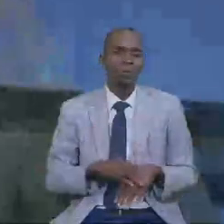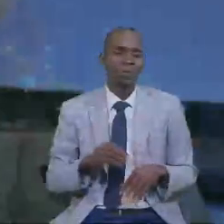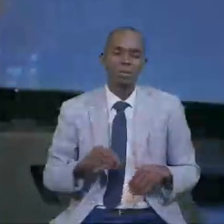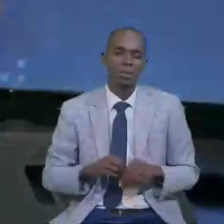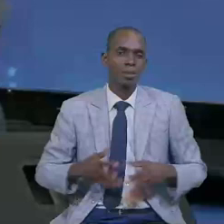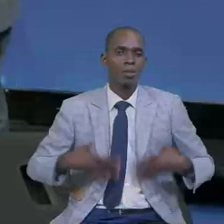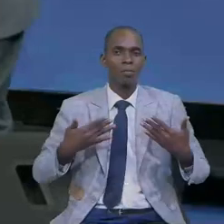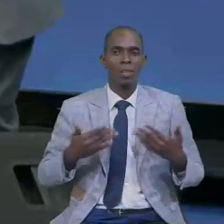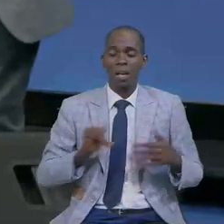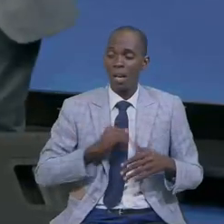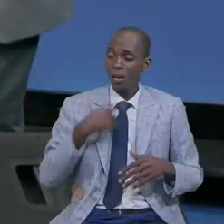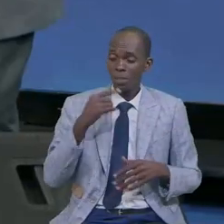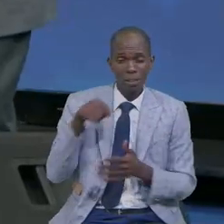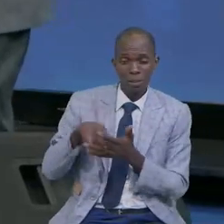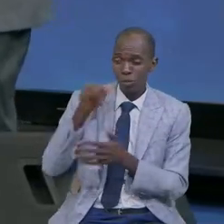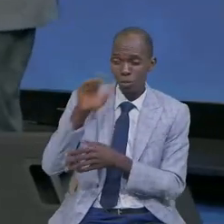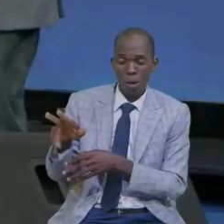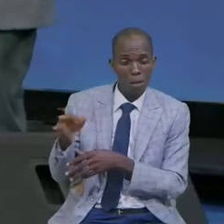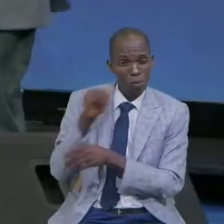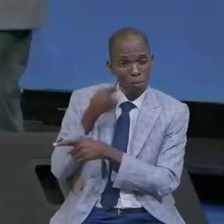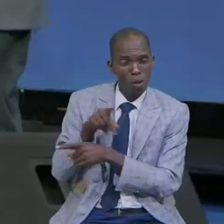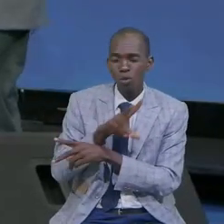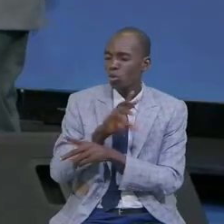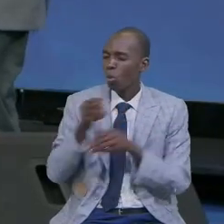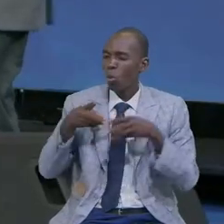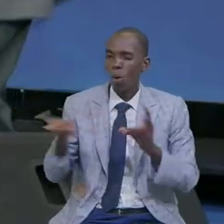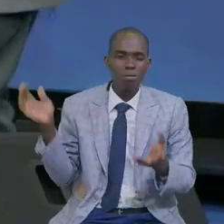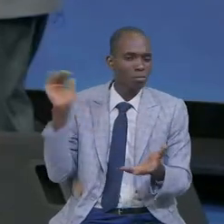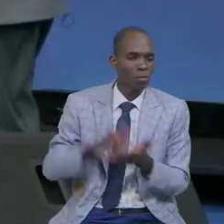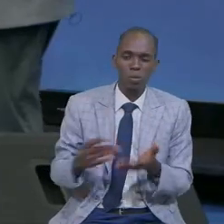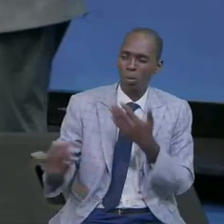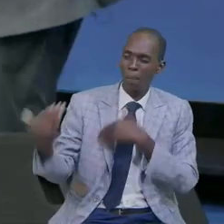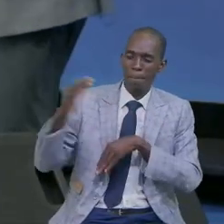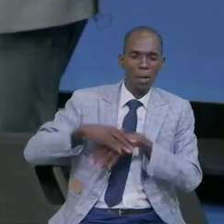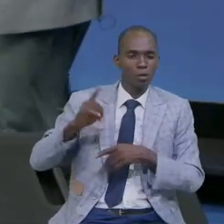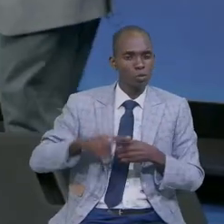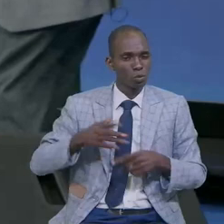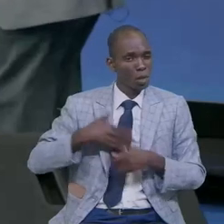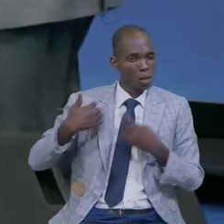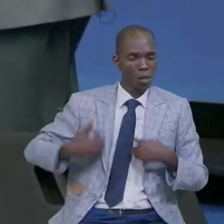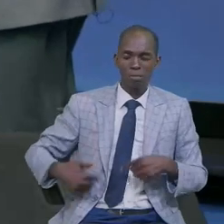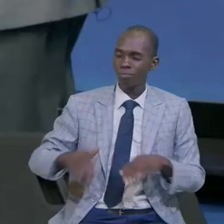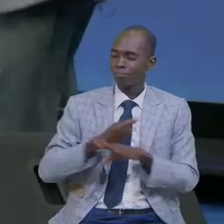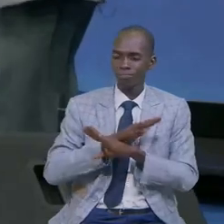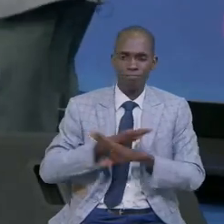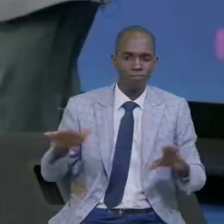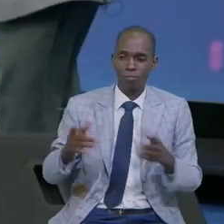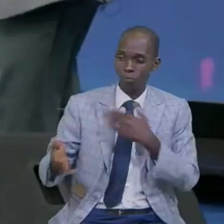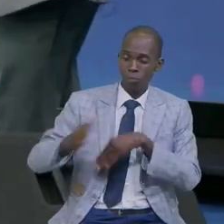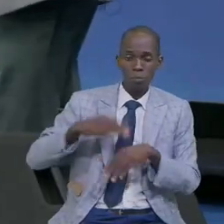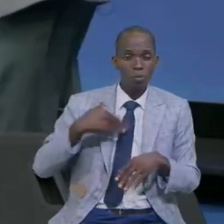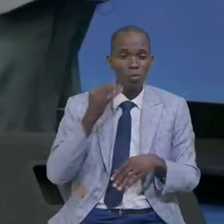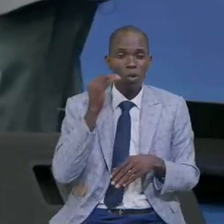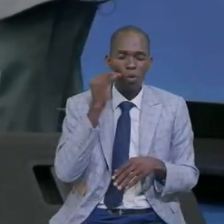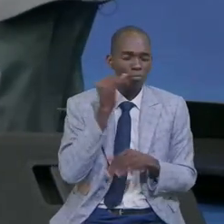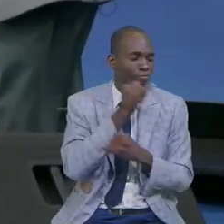J'avais dit que ce n'est pas possible que cette femme revienne dans ma maison. Revienne dans mon cœur et dans ma maison. Mais